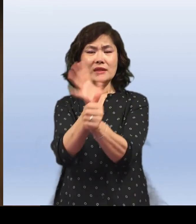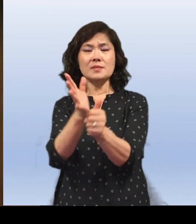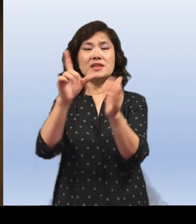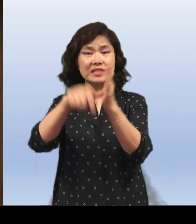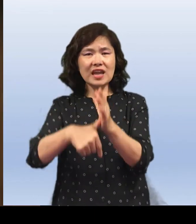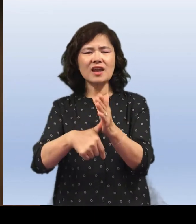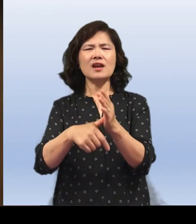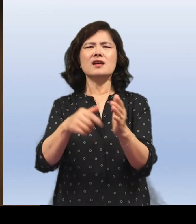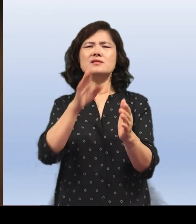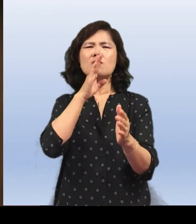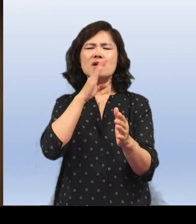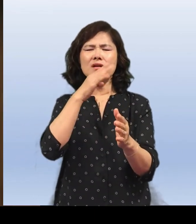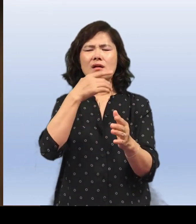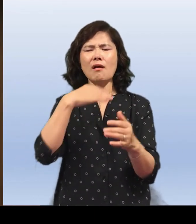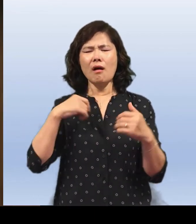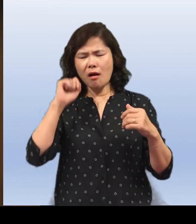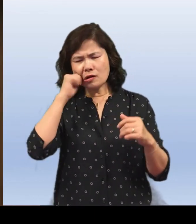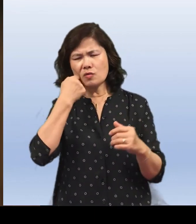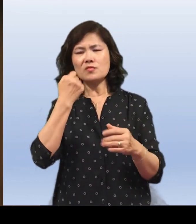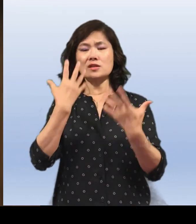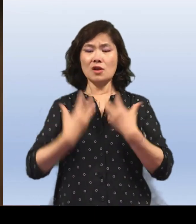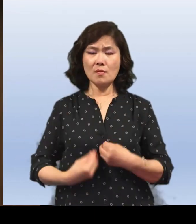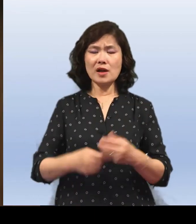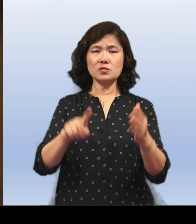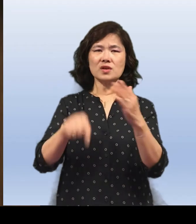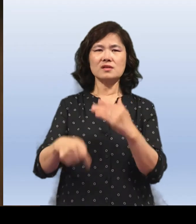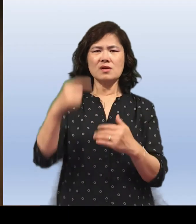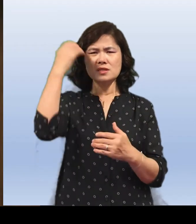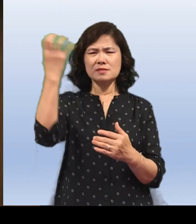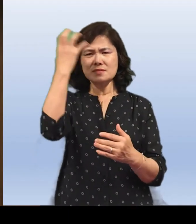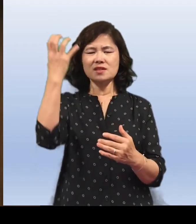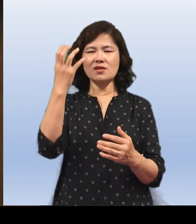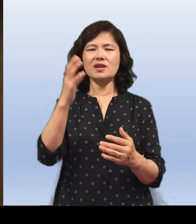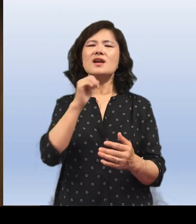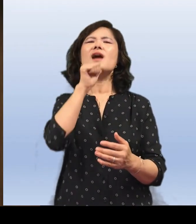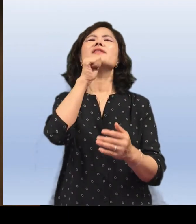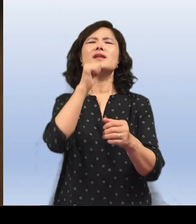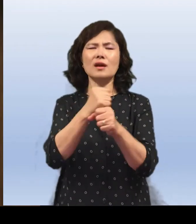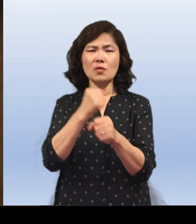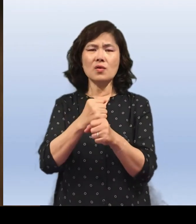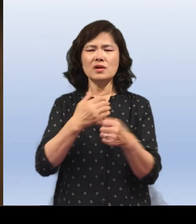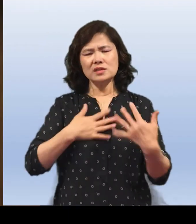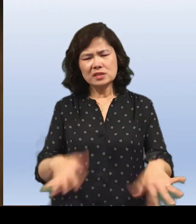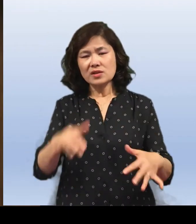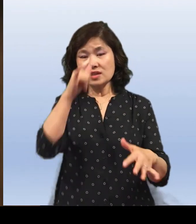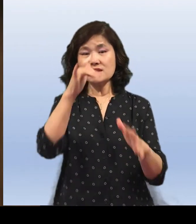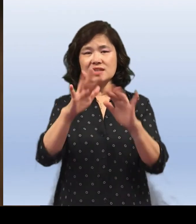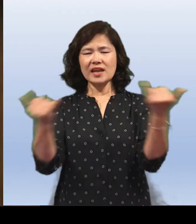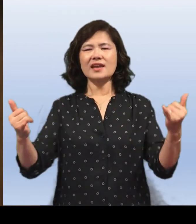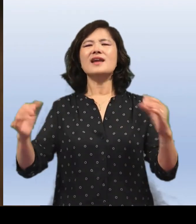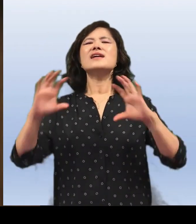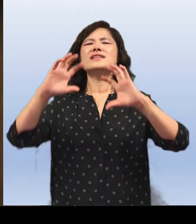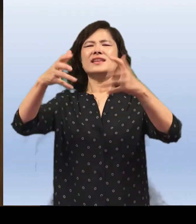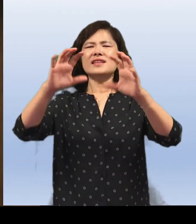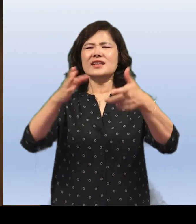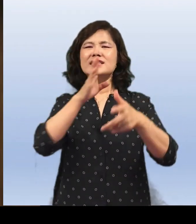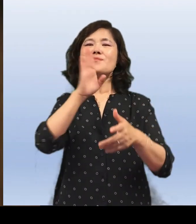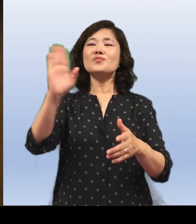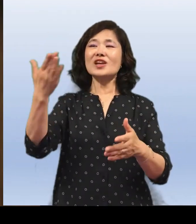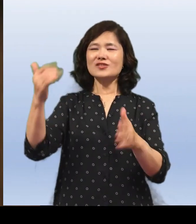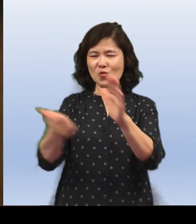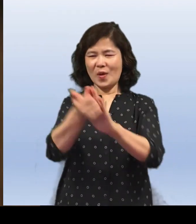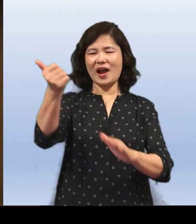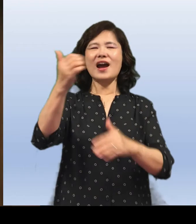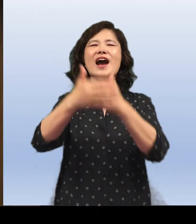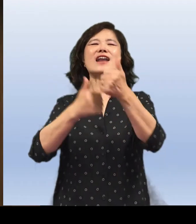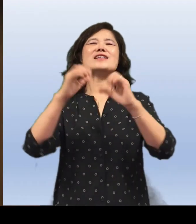시대에 허탄함과 절망 속에서 심령이 가난하고 지쳐있는 자들에게 세상의 참된 소망,